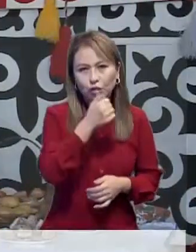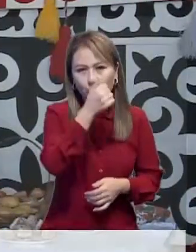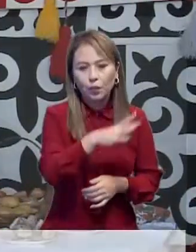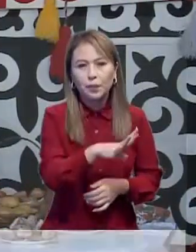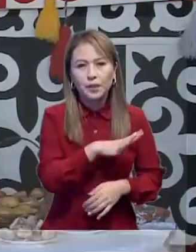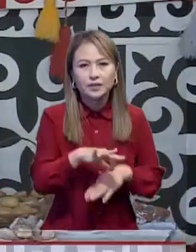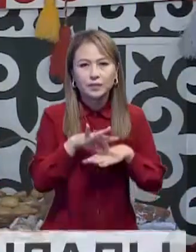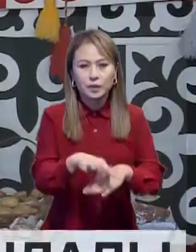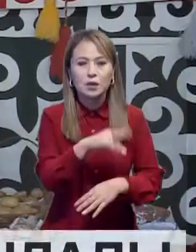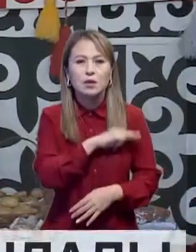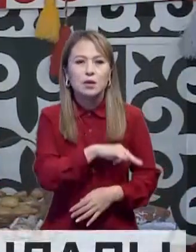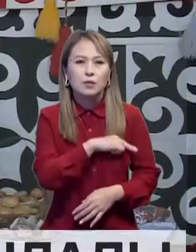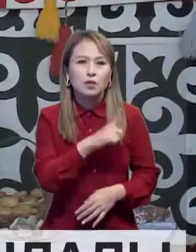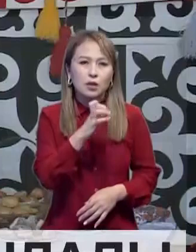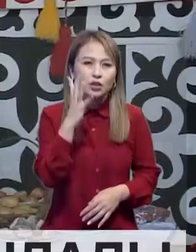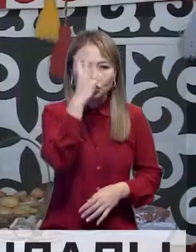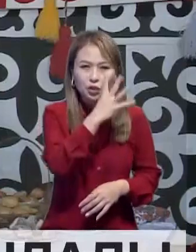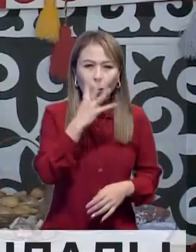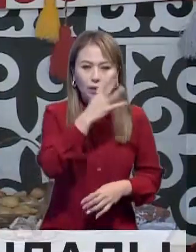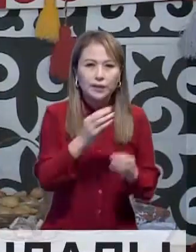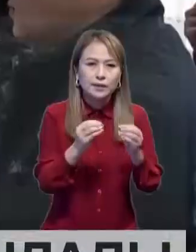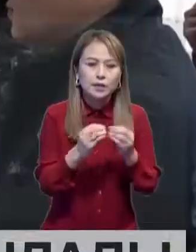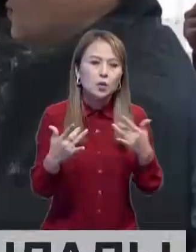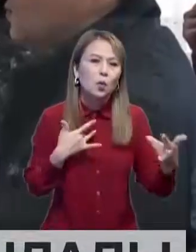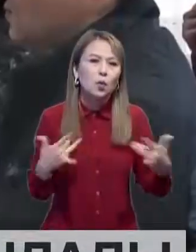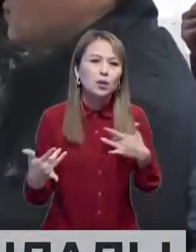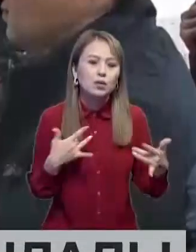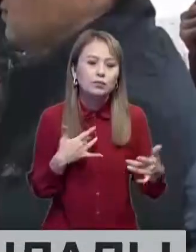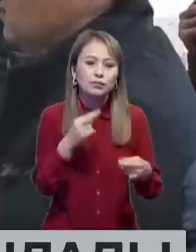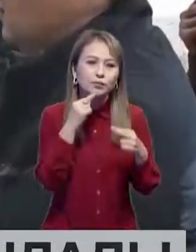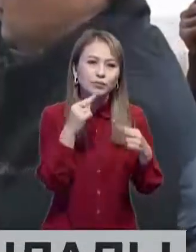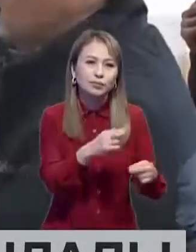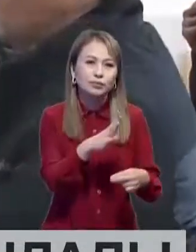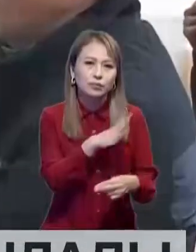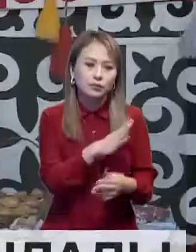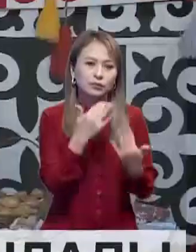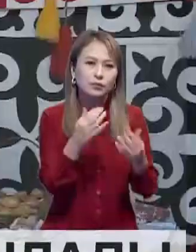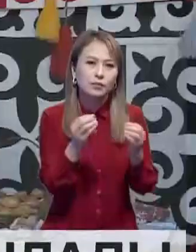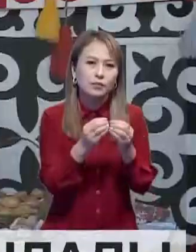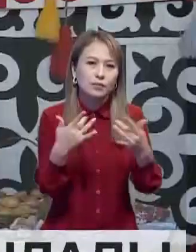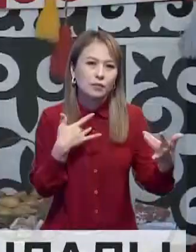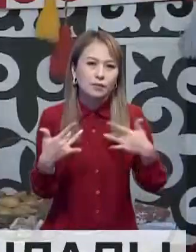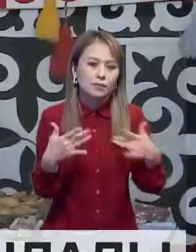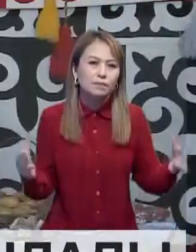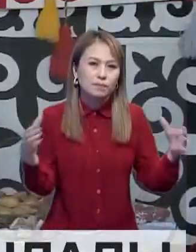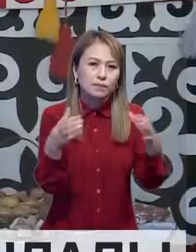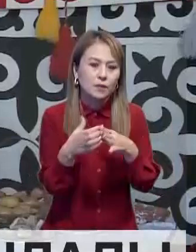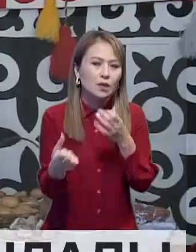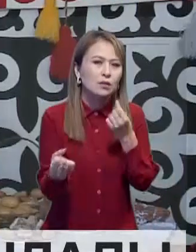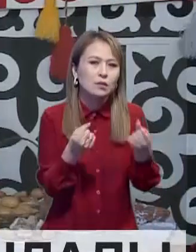атқарып келеміз. Осы 4 жыл ішінде 10 қойылым көрермен назарына ұсынылды. 10 қойылым бірлікті